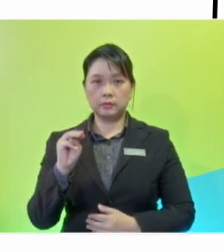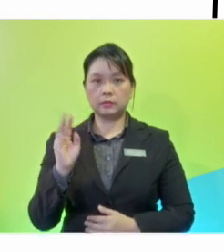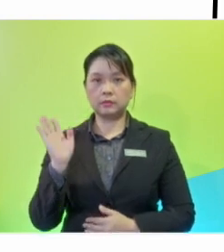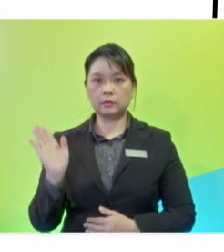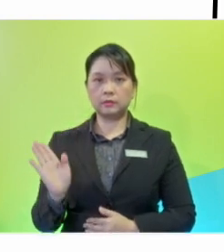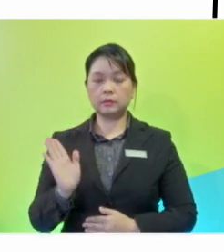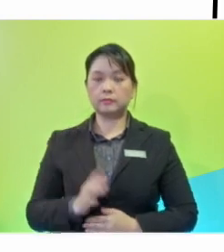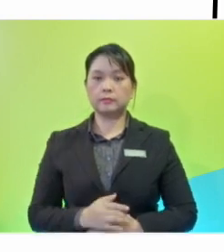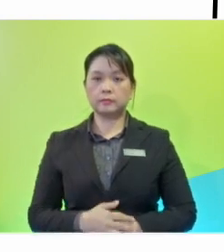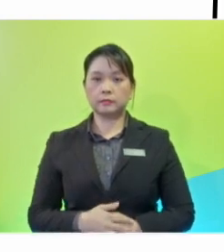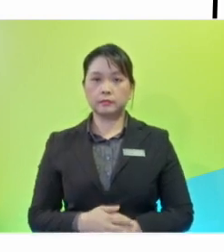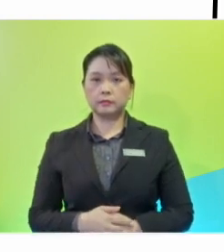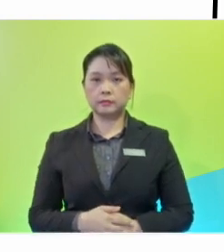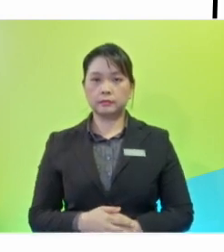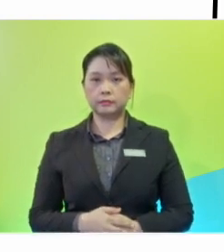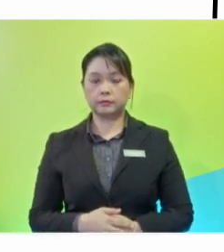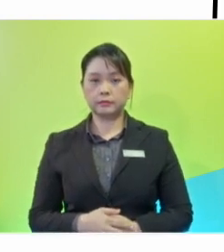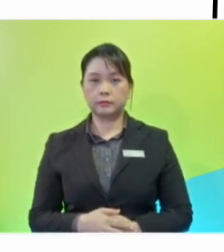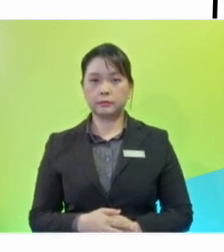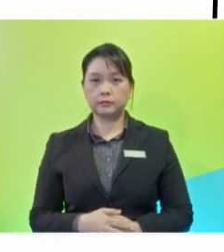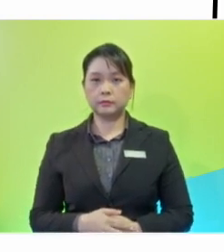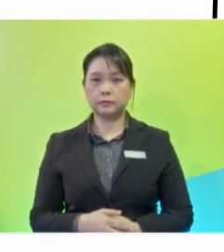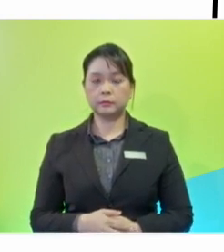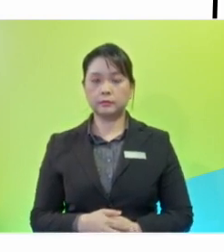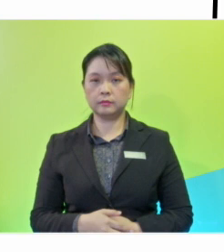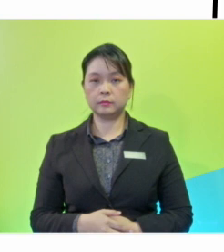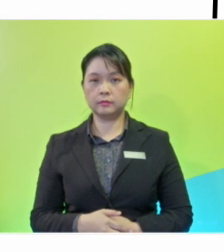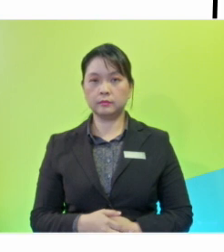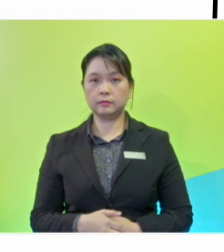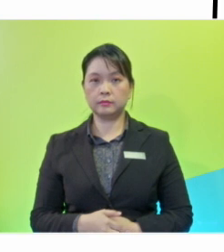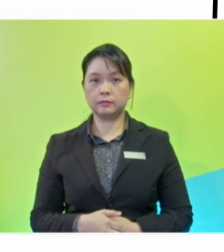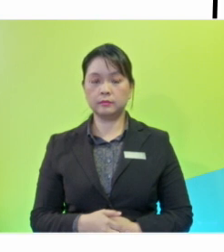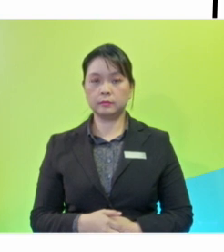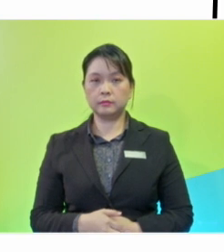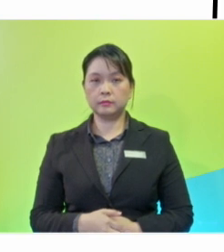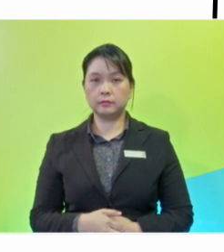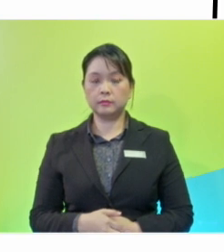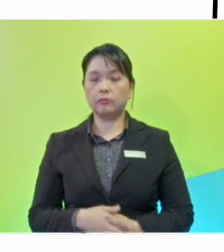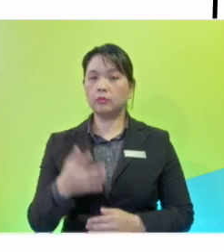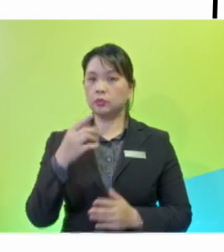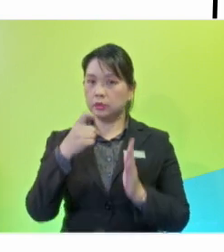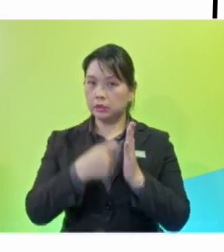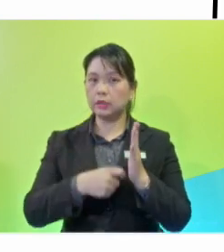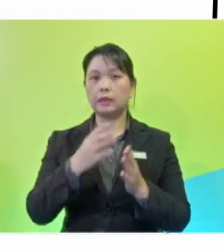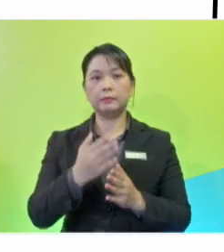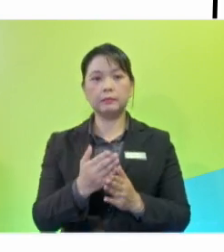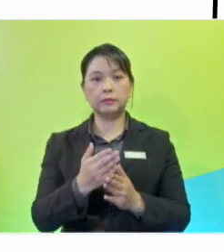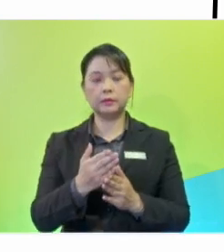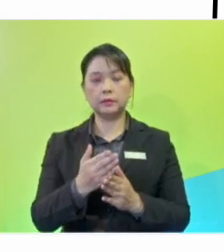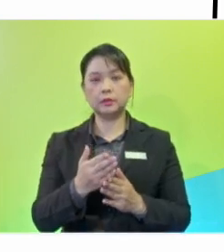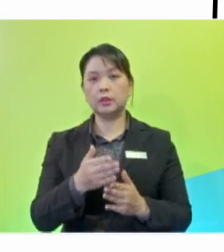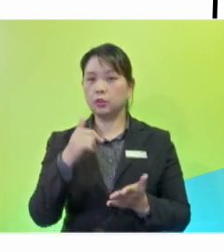= m² N + 1 nilai 3 ungkapan belakang ini kita Beri waktu kan dia akan jadi